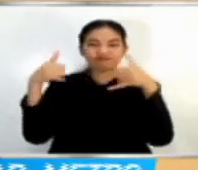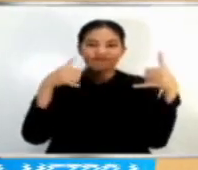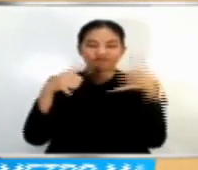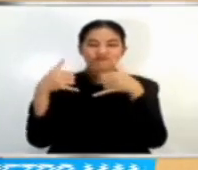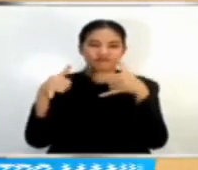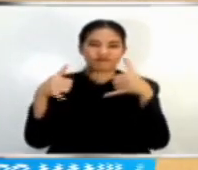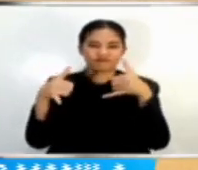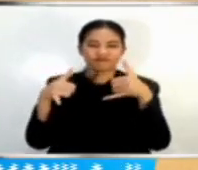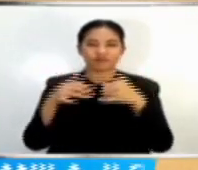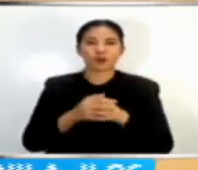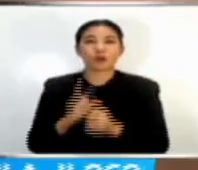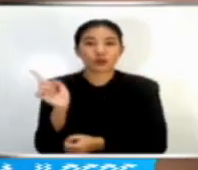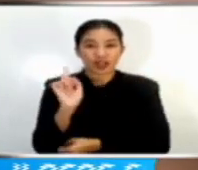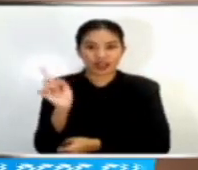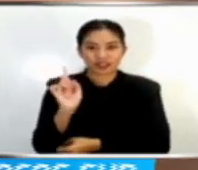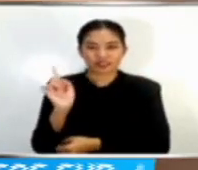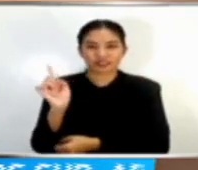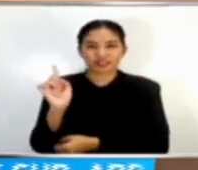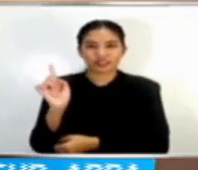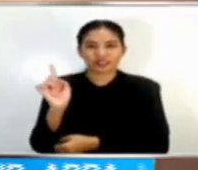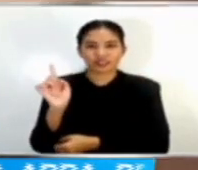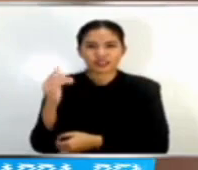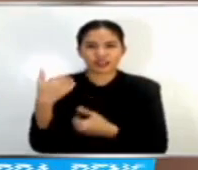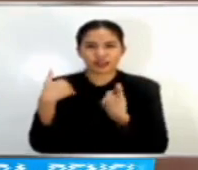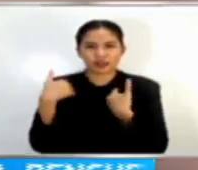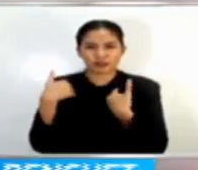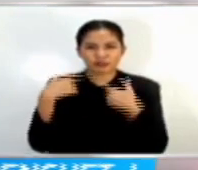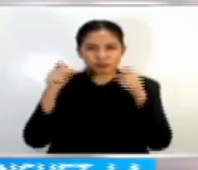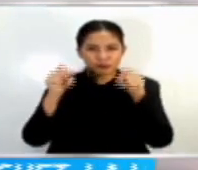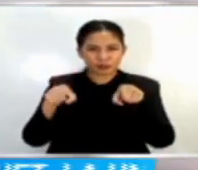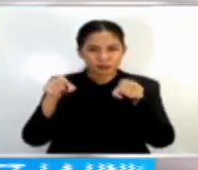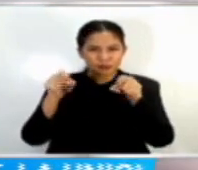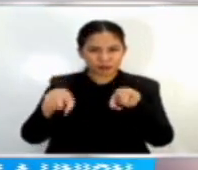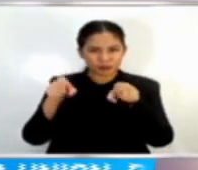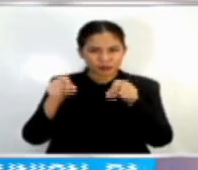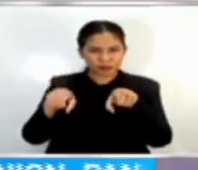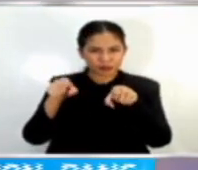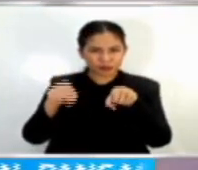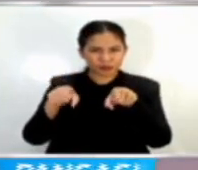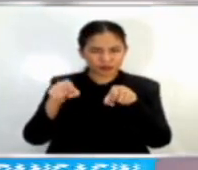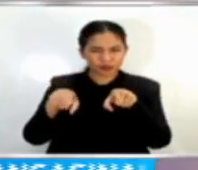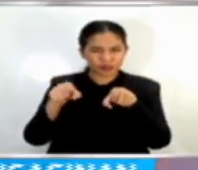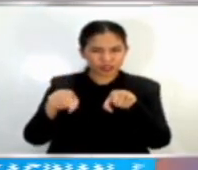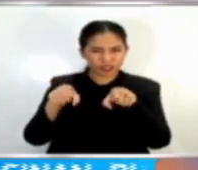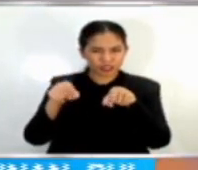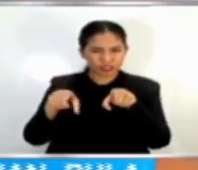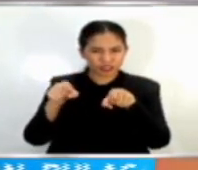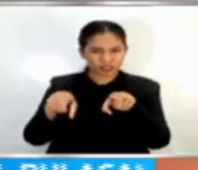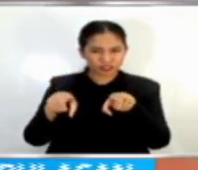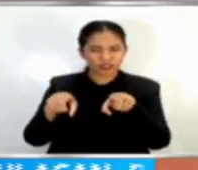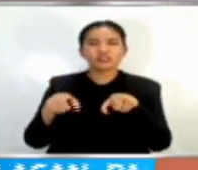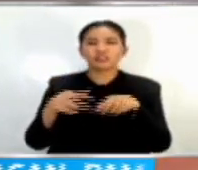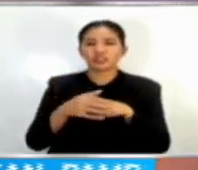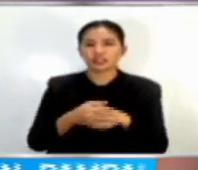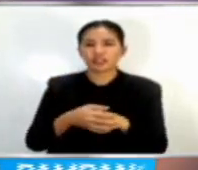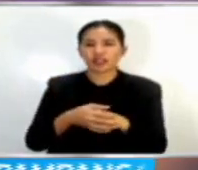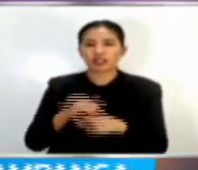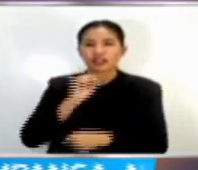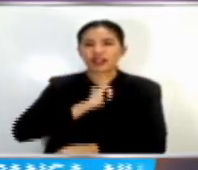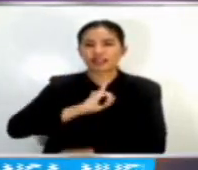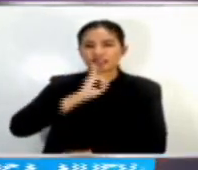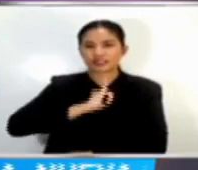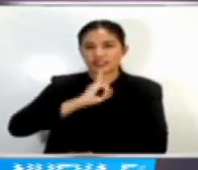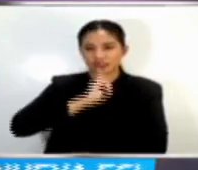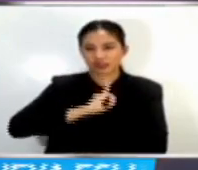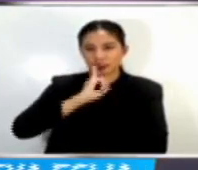ang sorbetes. Collab project yan ng Filipino street food pop-up vendor na So Sarap at cafe sa New York